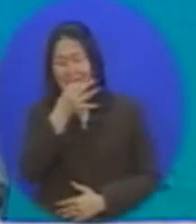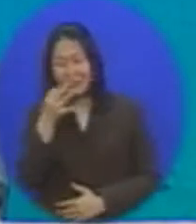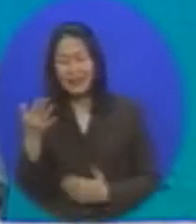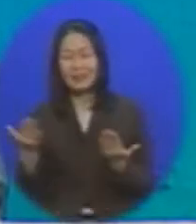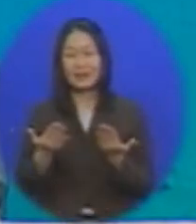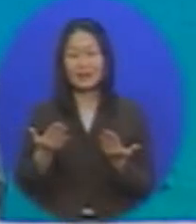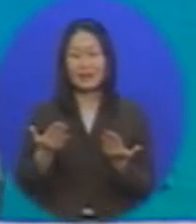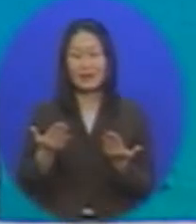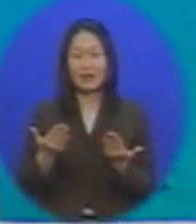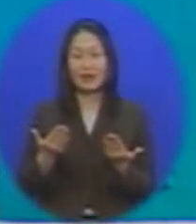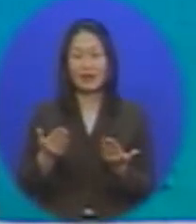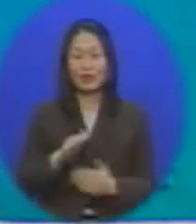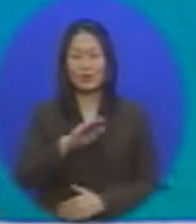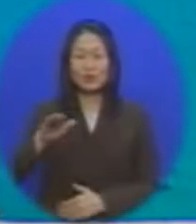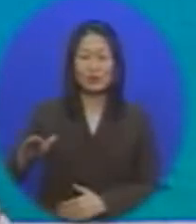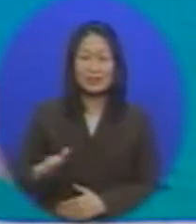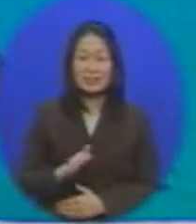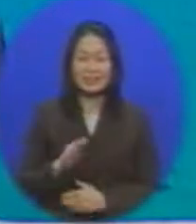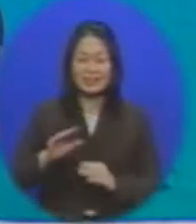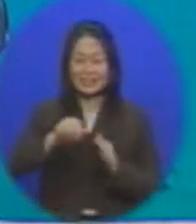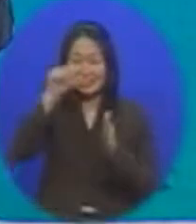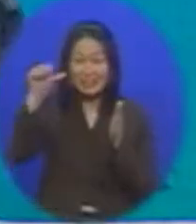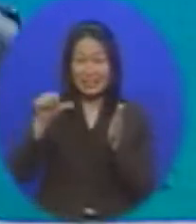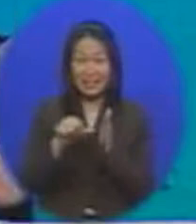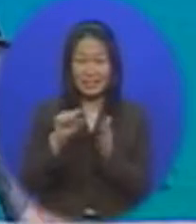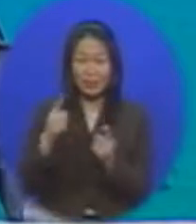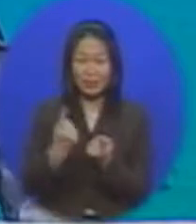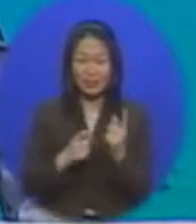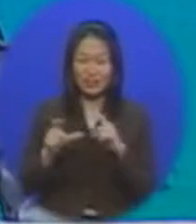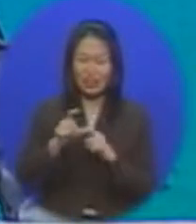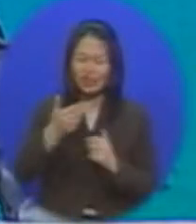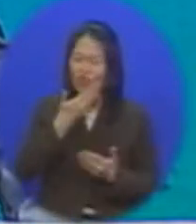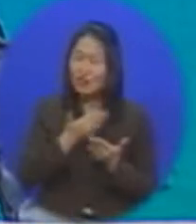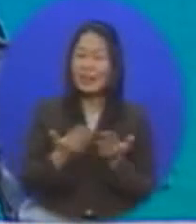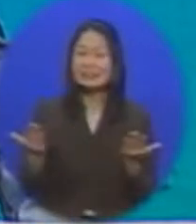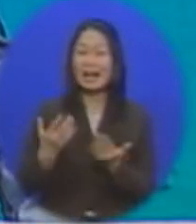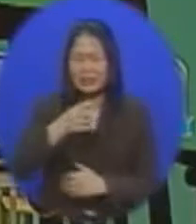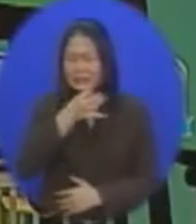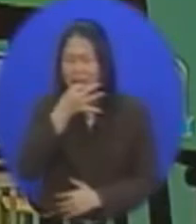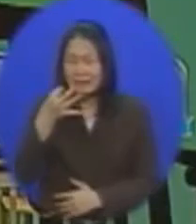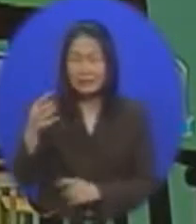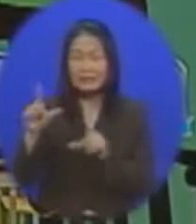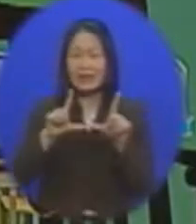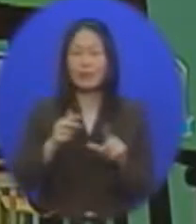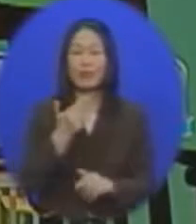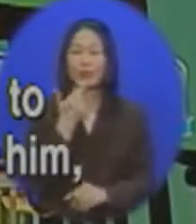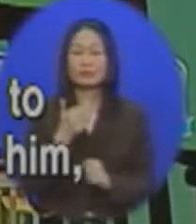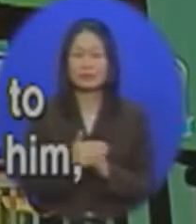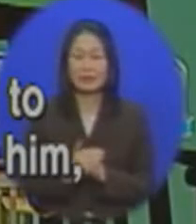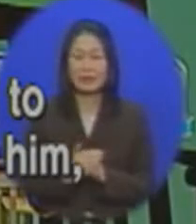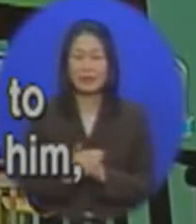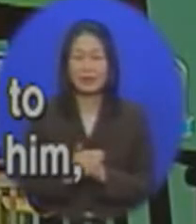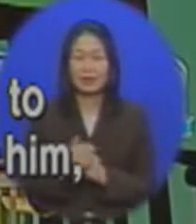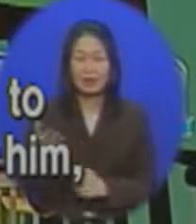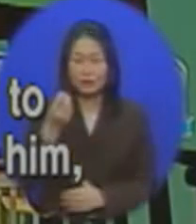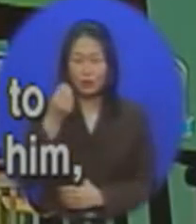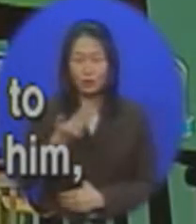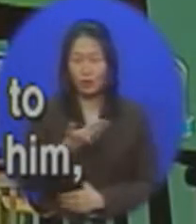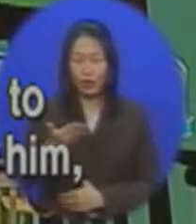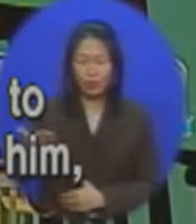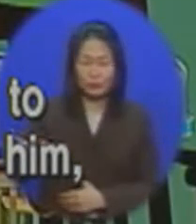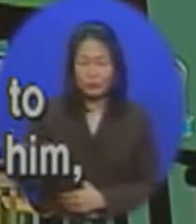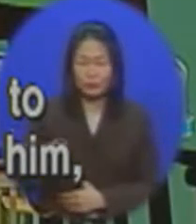모릅니다 우리 생애에 있어서 이보다 더욱 귀한 사명 없어요 성도 여러분